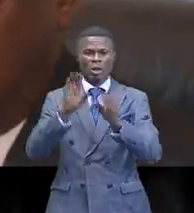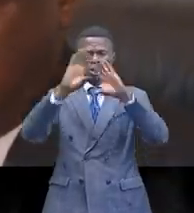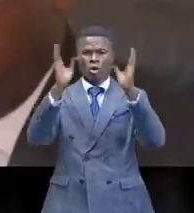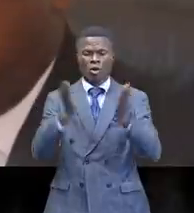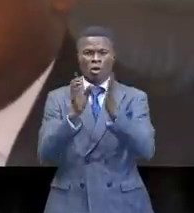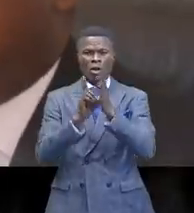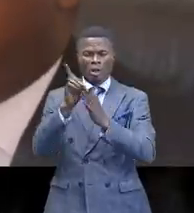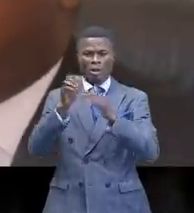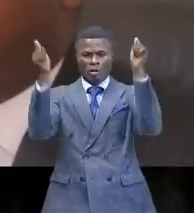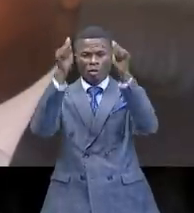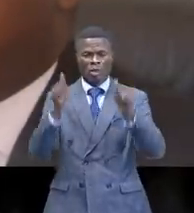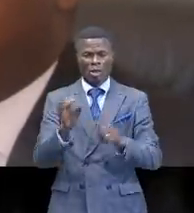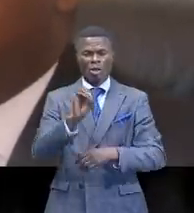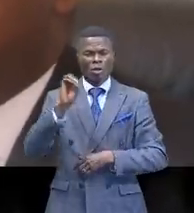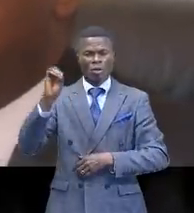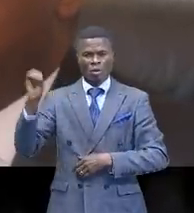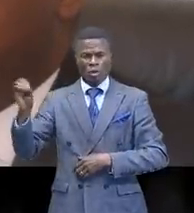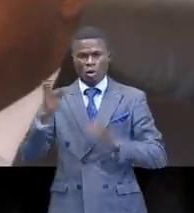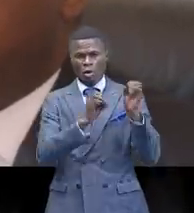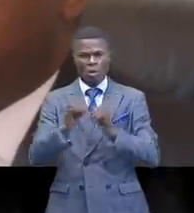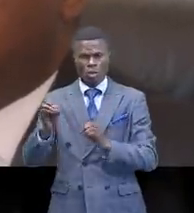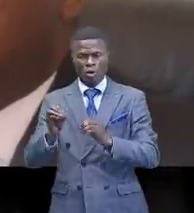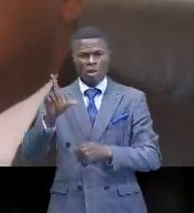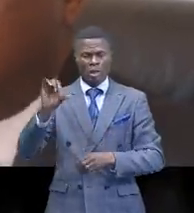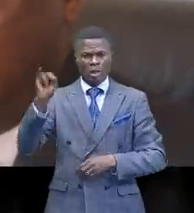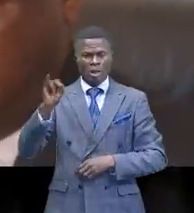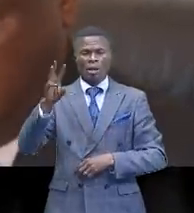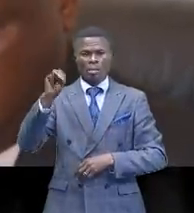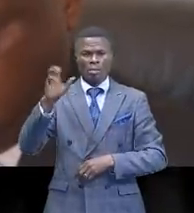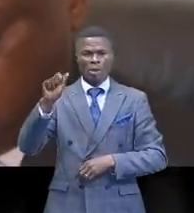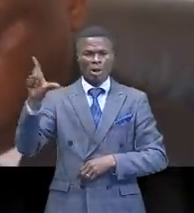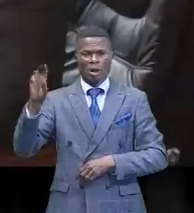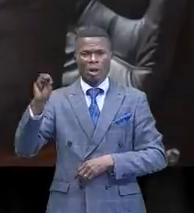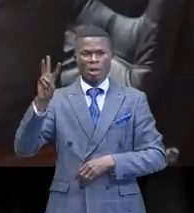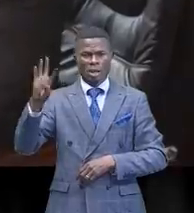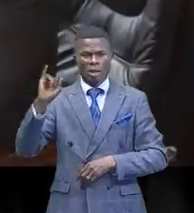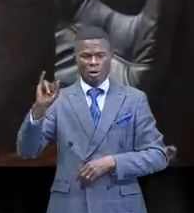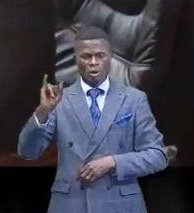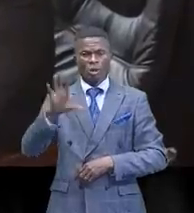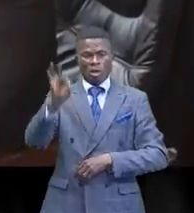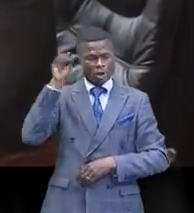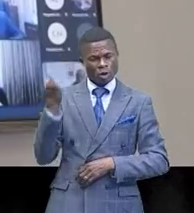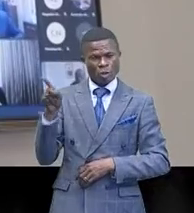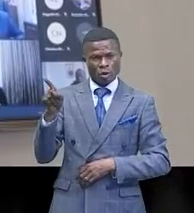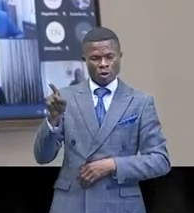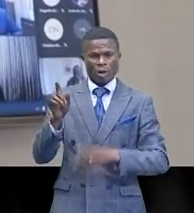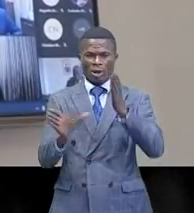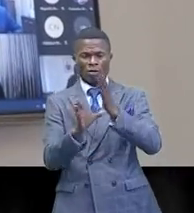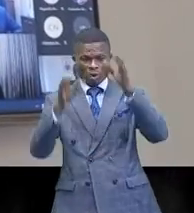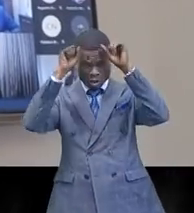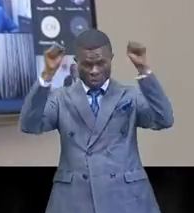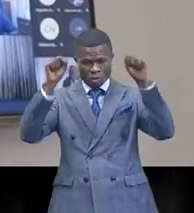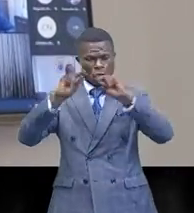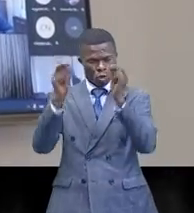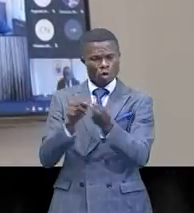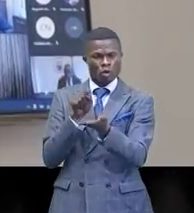des développements d'Afrique australe tenu à Lilongwe au Malawi et sa désignation au poste de vice-président de